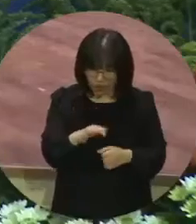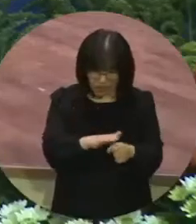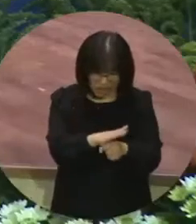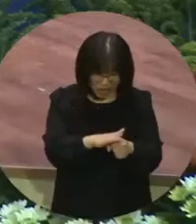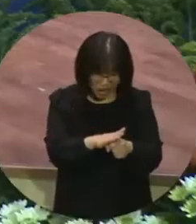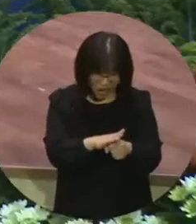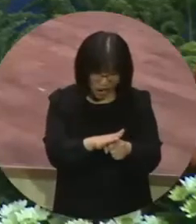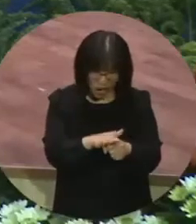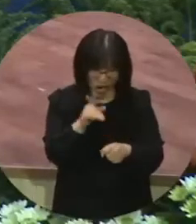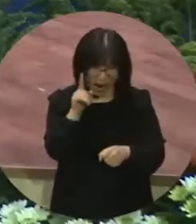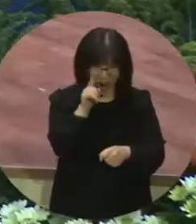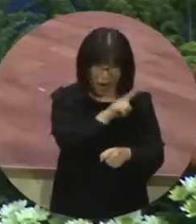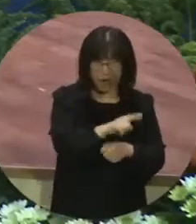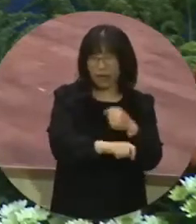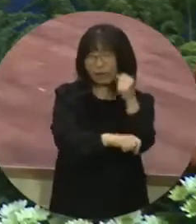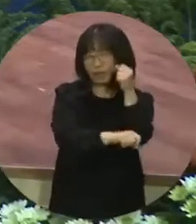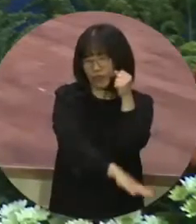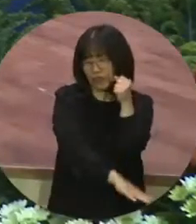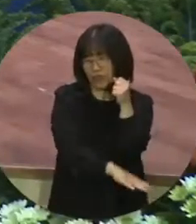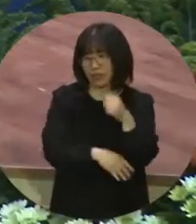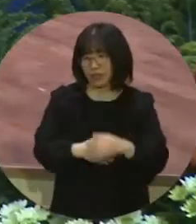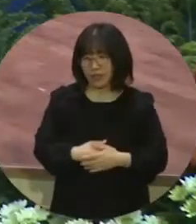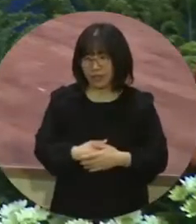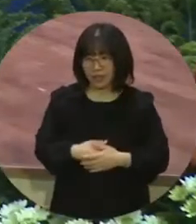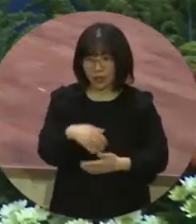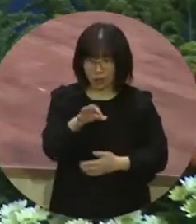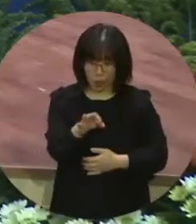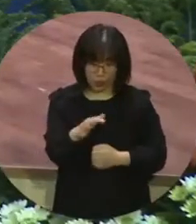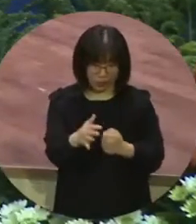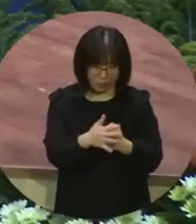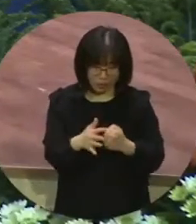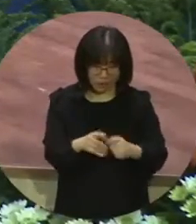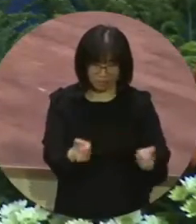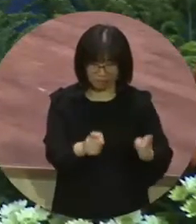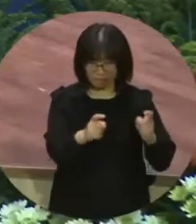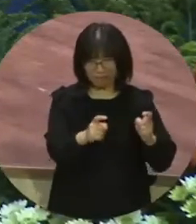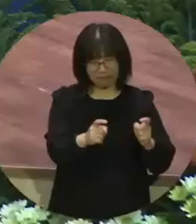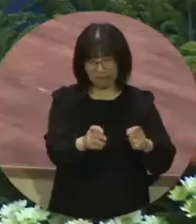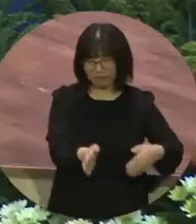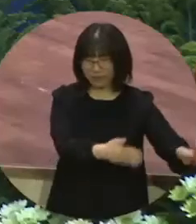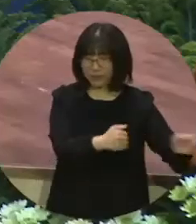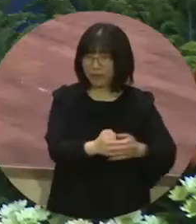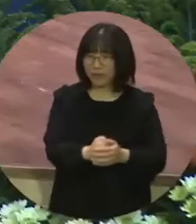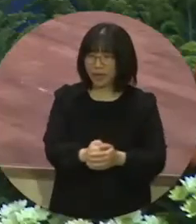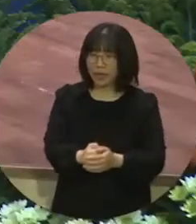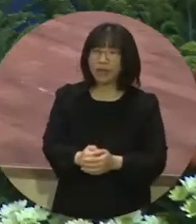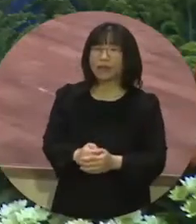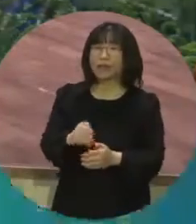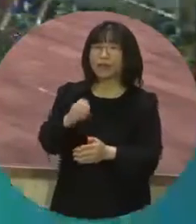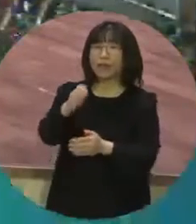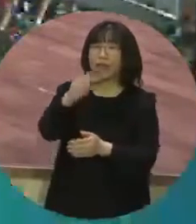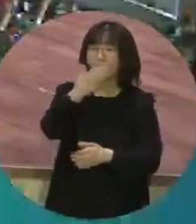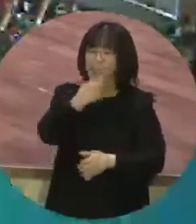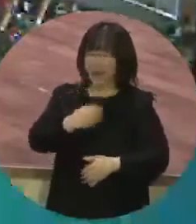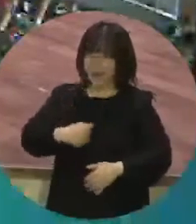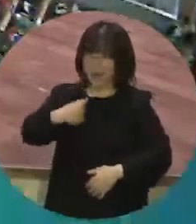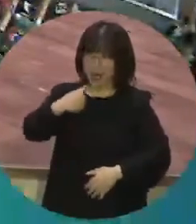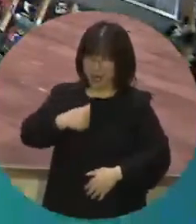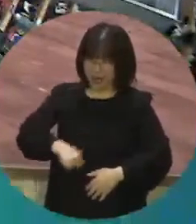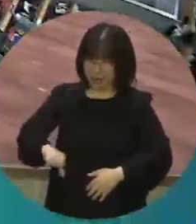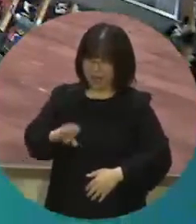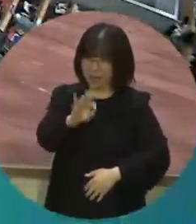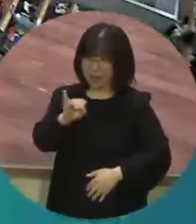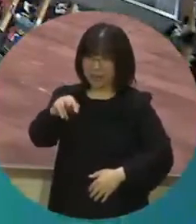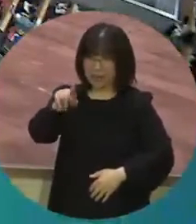그래. 그것 때문에 모든 게 그것 때문에 사단. 자, 5절 6절 봅니다. 아브라함이 그의 아들 이삭이